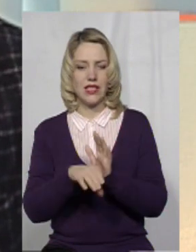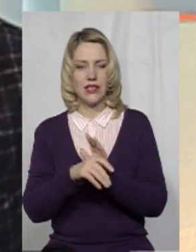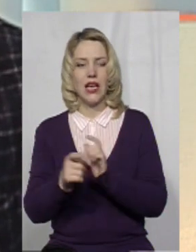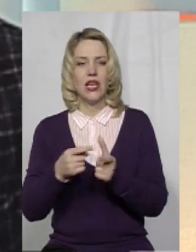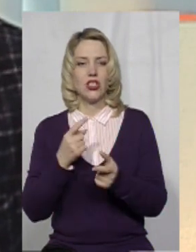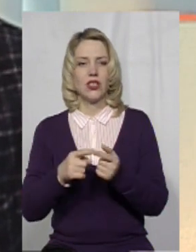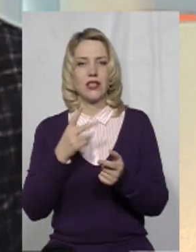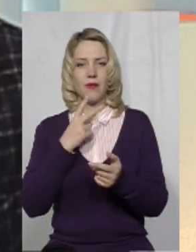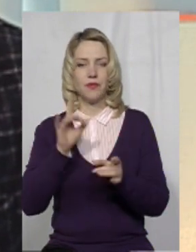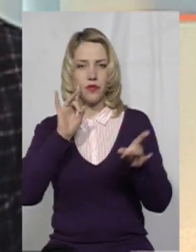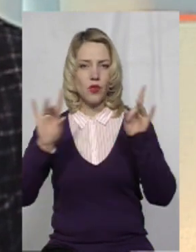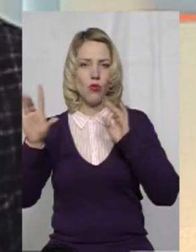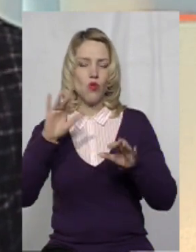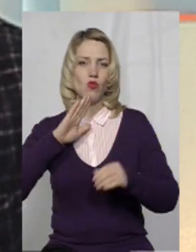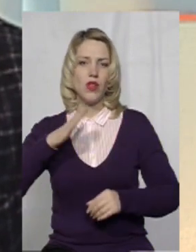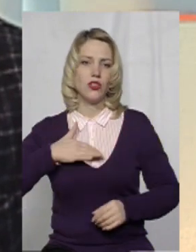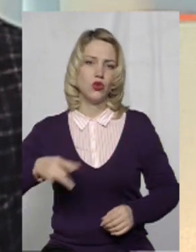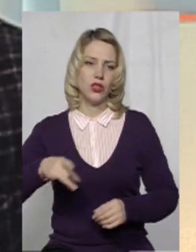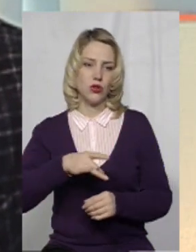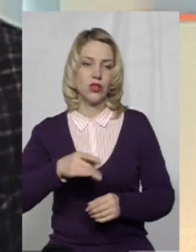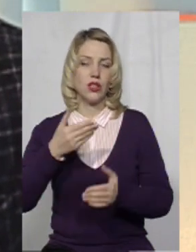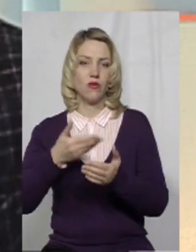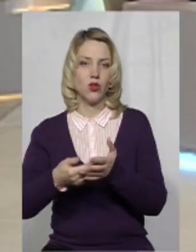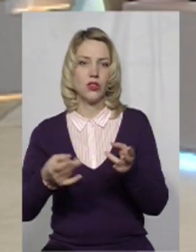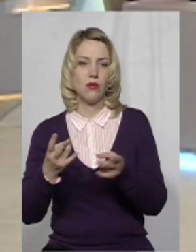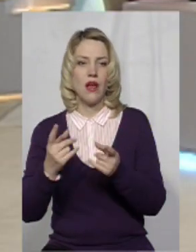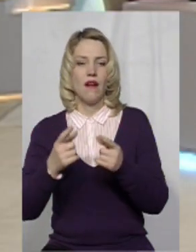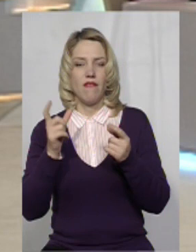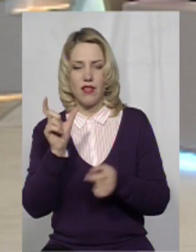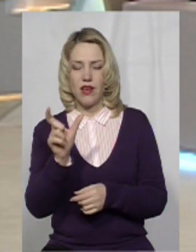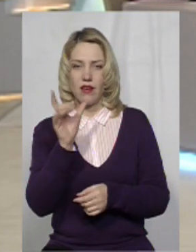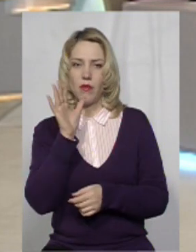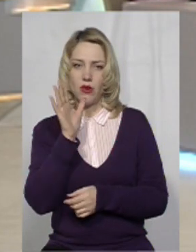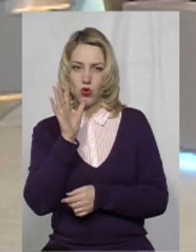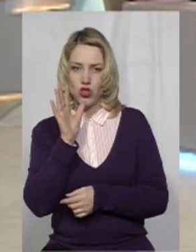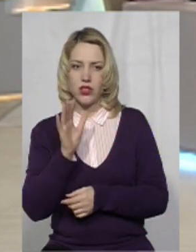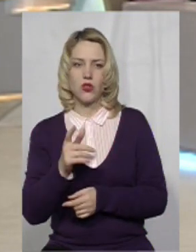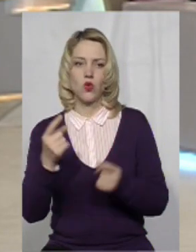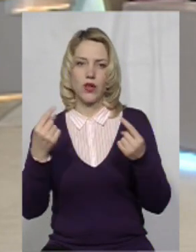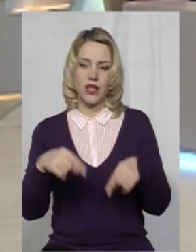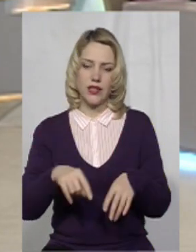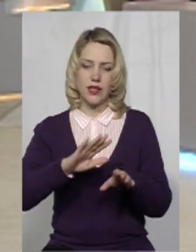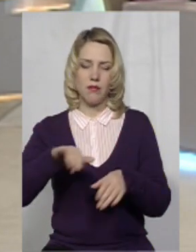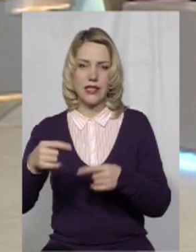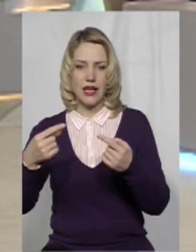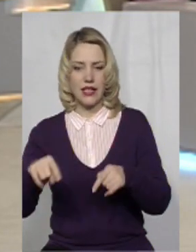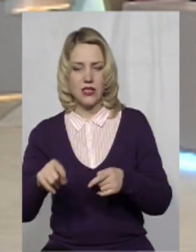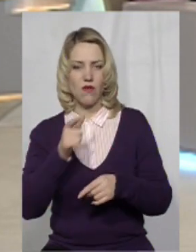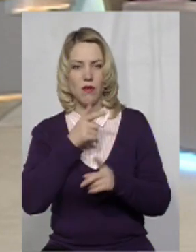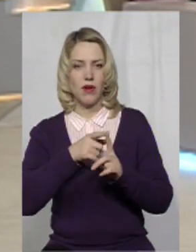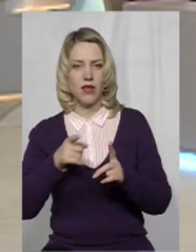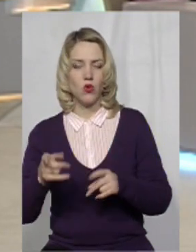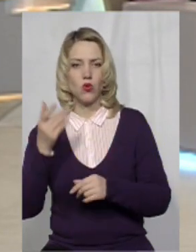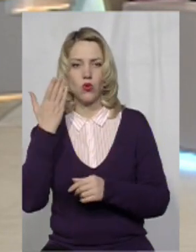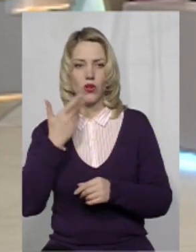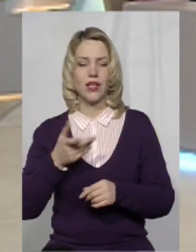все, промоція регіону? І от знадобилося великий період часу, криза, післякризовий період, коли